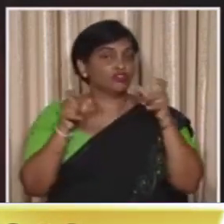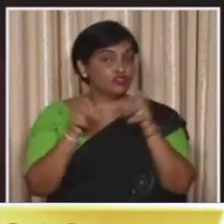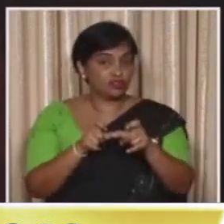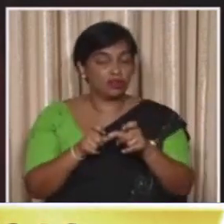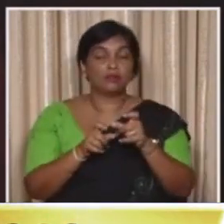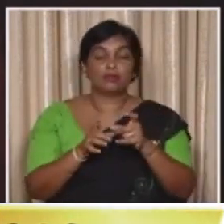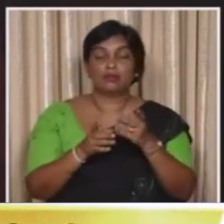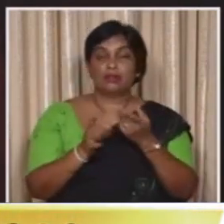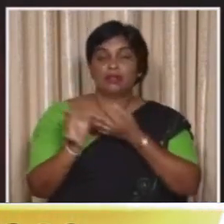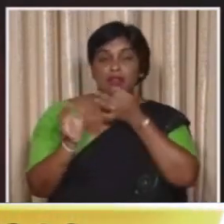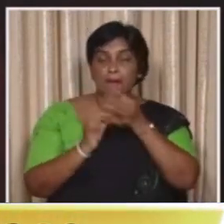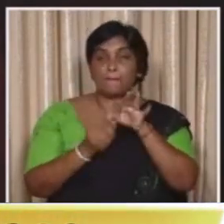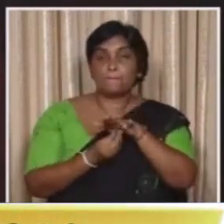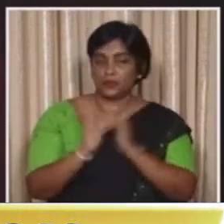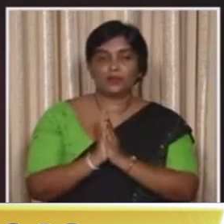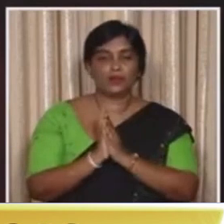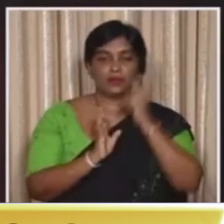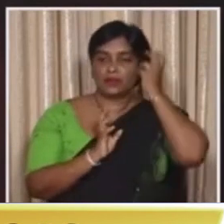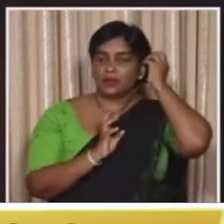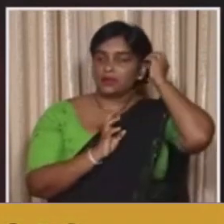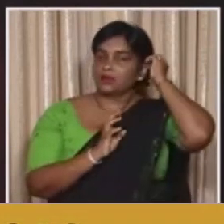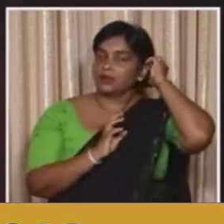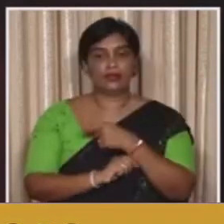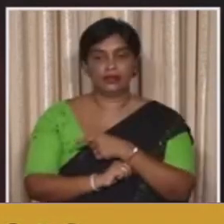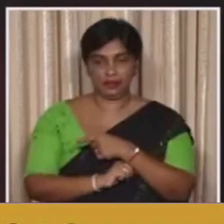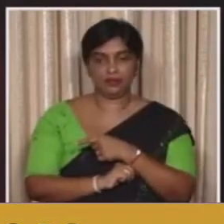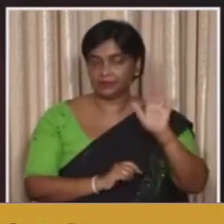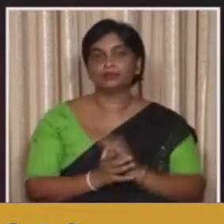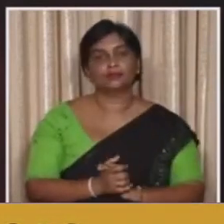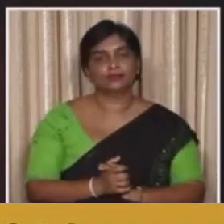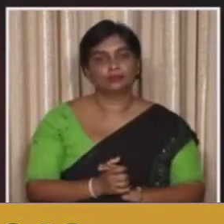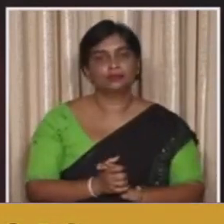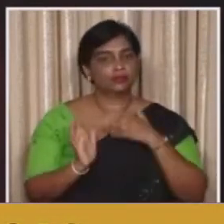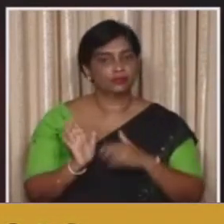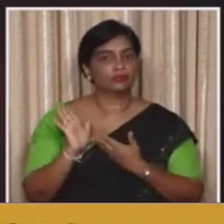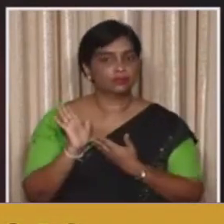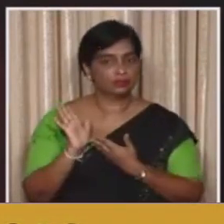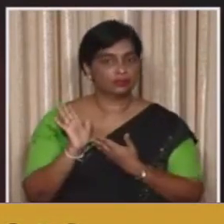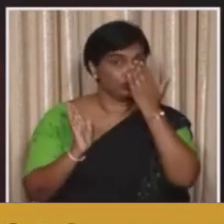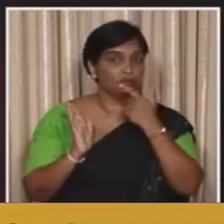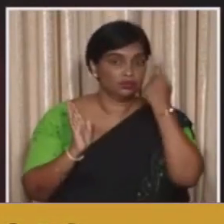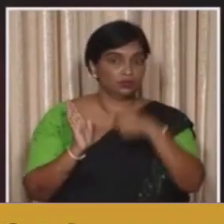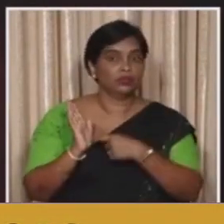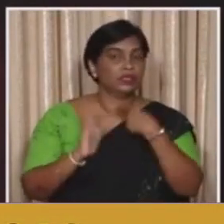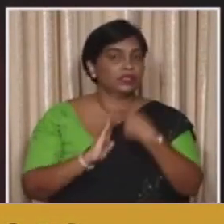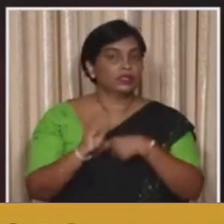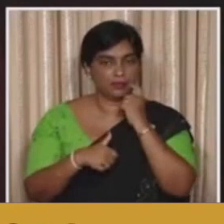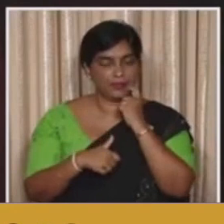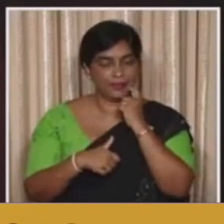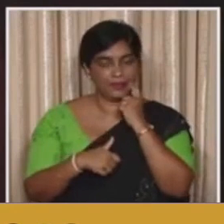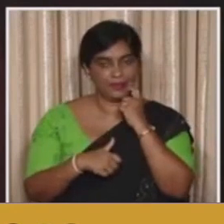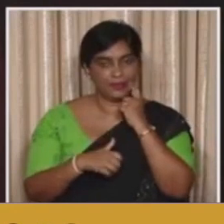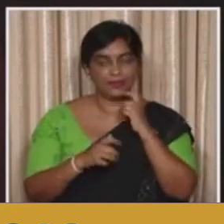ඒ වාතාවරණය පරිසරය වපසරිය ශ්‍රී ලංකා ක්‍රිකට් එකෙන්ම යෝජනා කරපු දෙයක් මන් ළඟ තියෙනවා දැන් ලිඛිත සාක්ෂි ශ්‍රී ලංකා ක්‍රිකට්